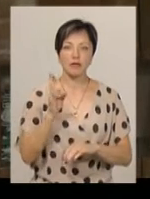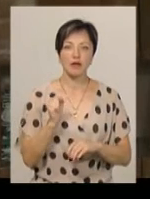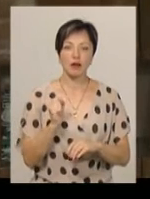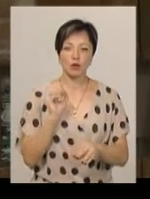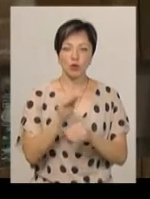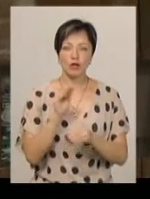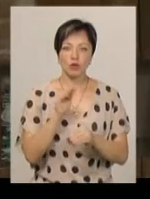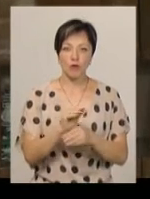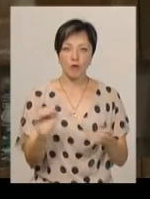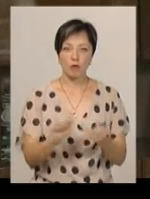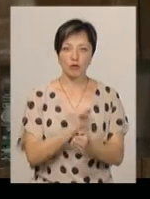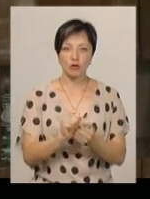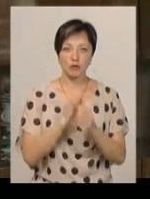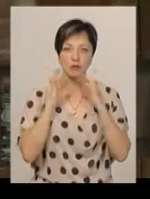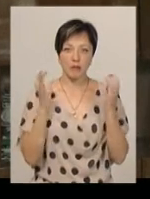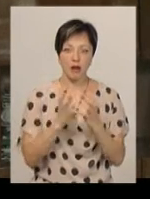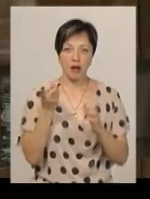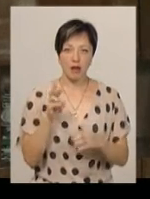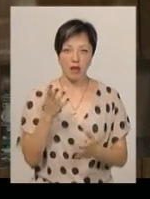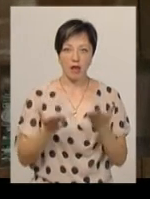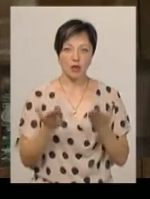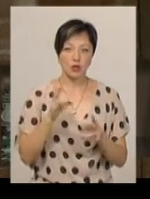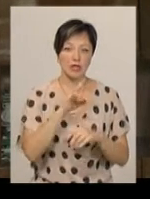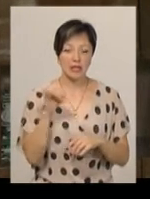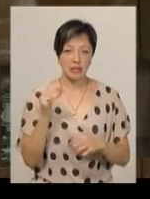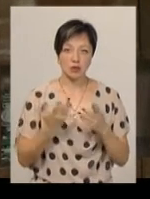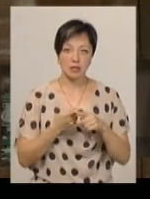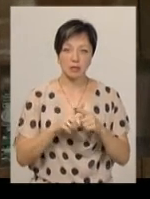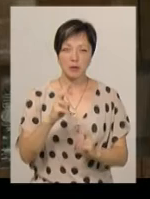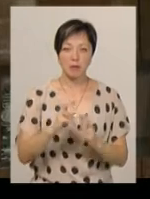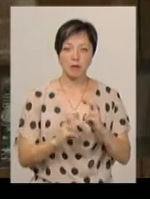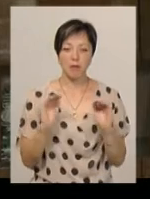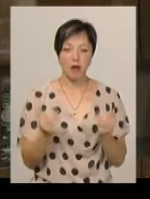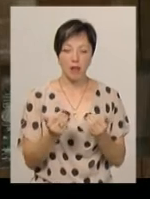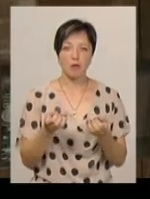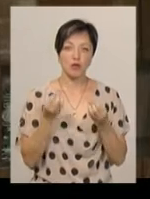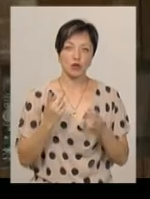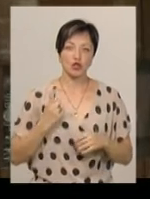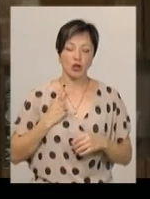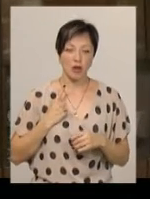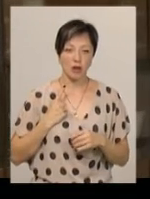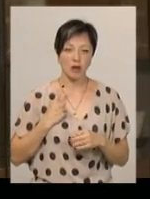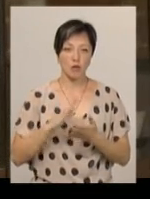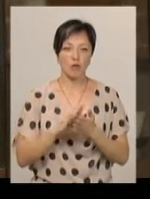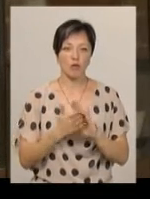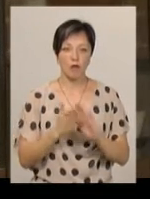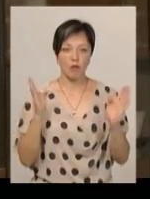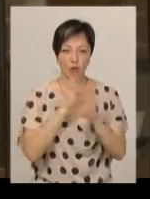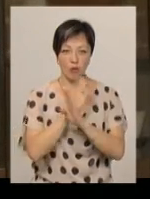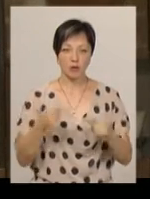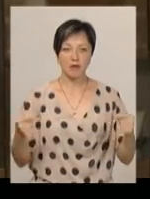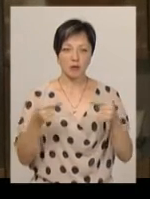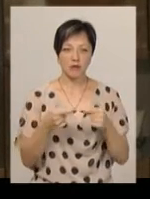додаткову просушку і зберігання. Якщо ні, якщо це підприємство мале, воно просто чекає умов погодних,